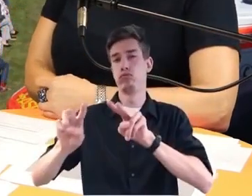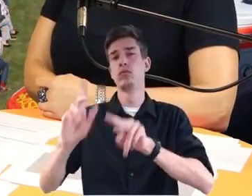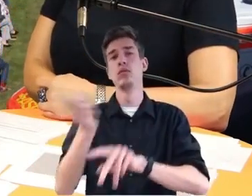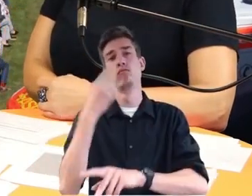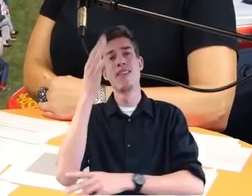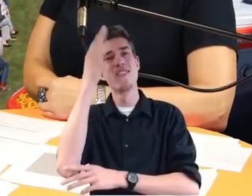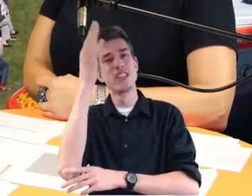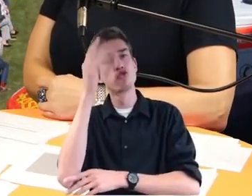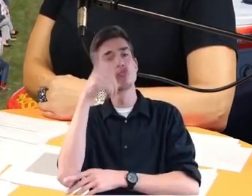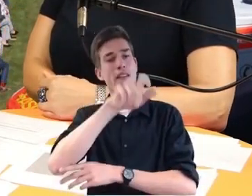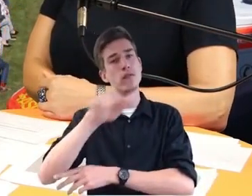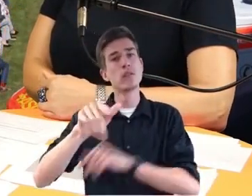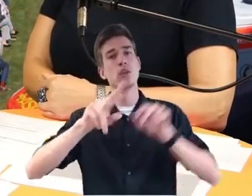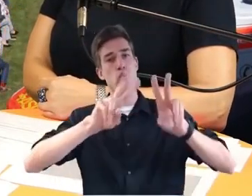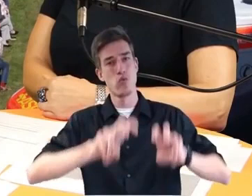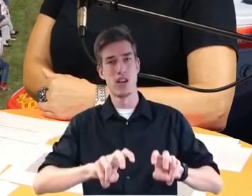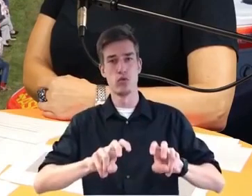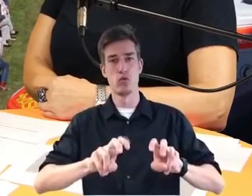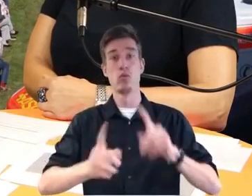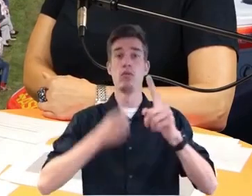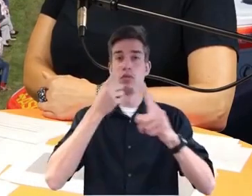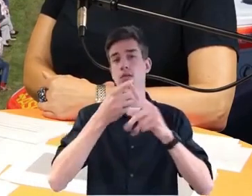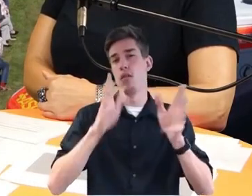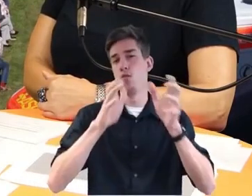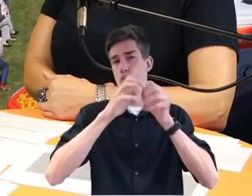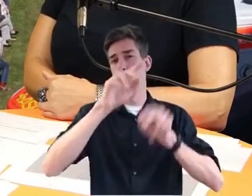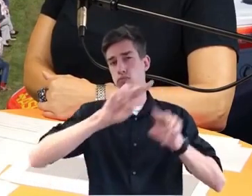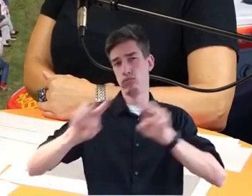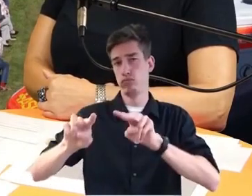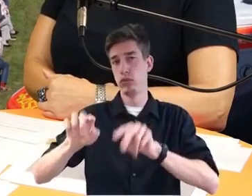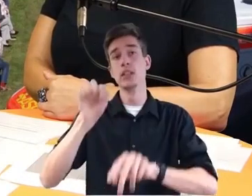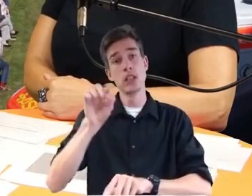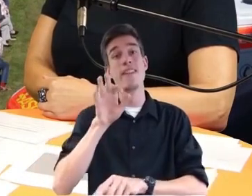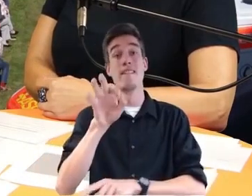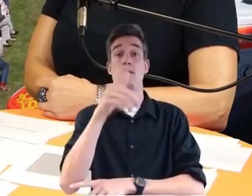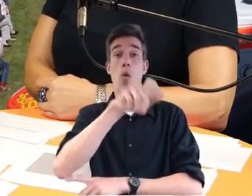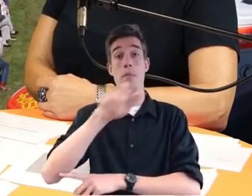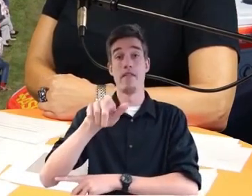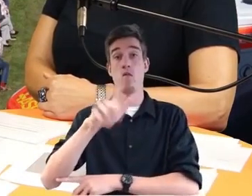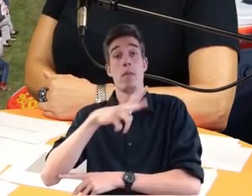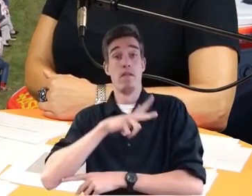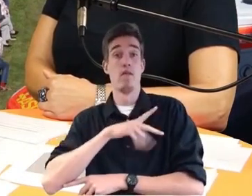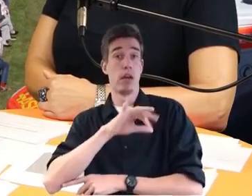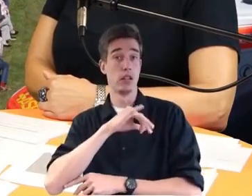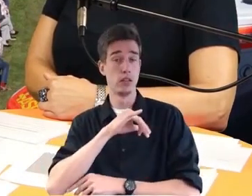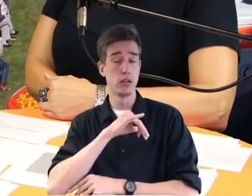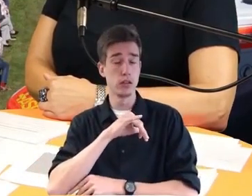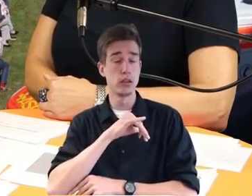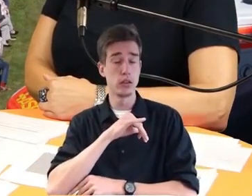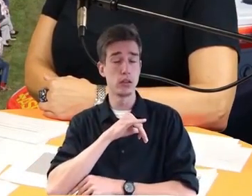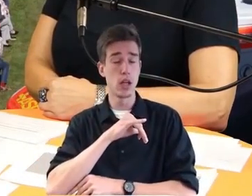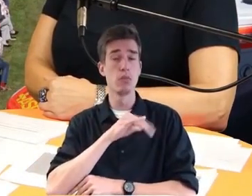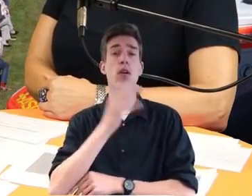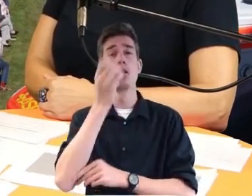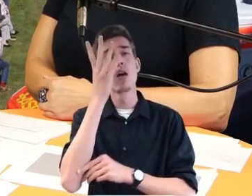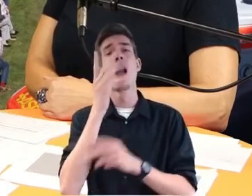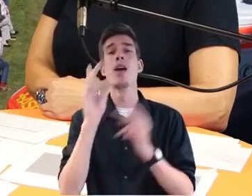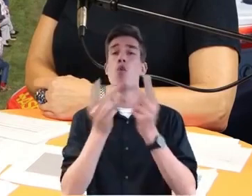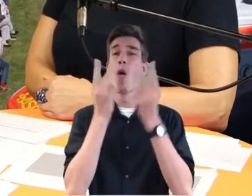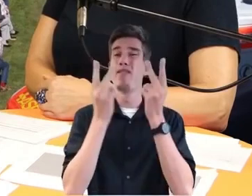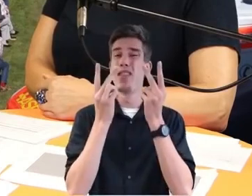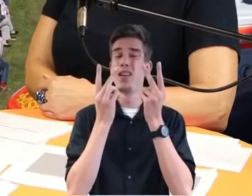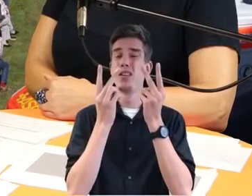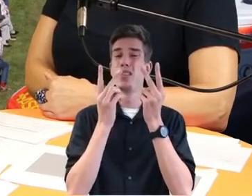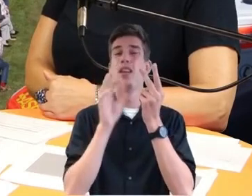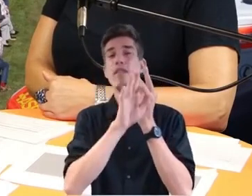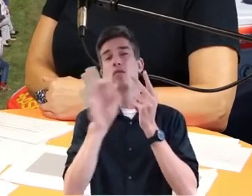behandelt werden und für unterschiedliche Zielgruppen. Das wäre jetzt was, was auch für die Bevölkerung interessant ist. Wir haben aber natürlich auch Publikationen, die eher